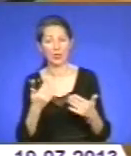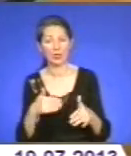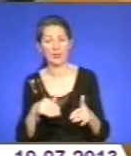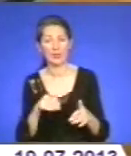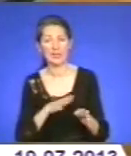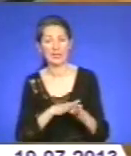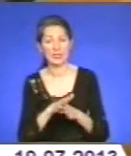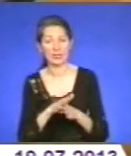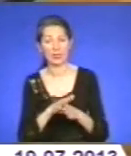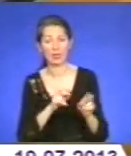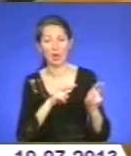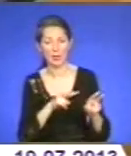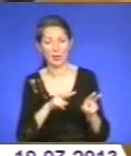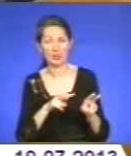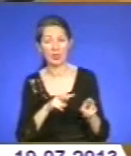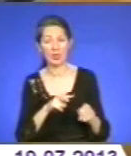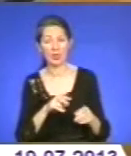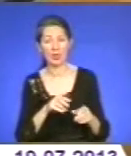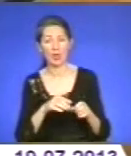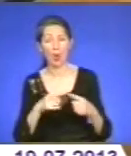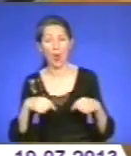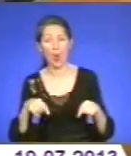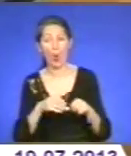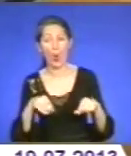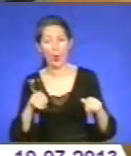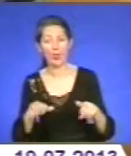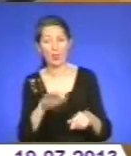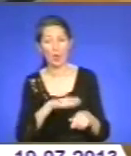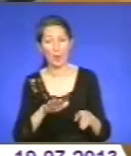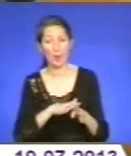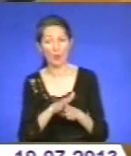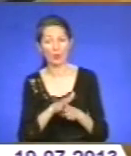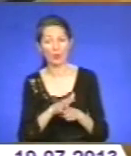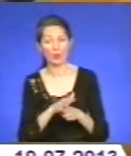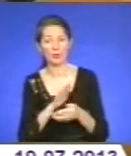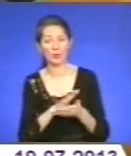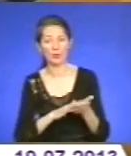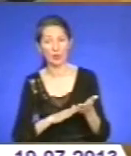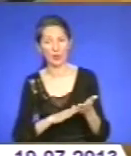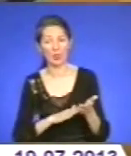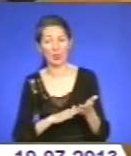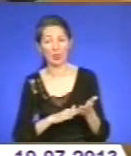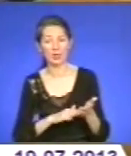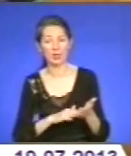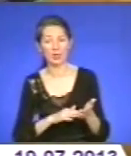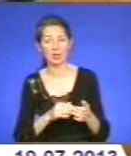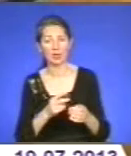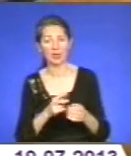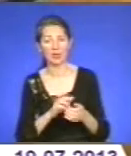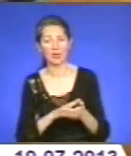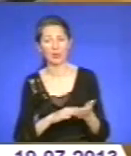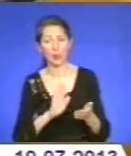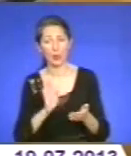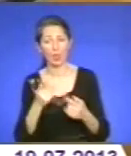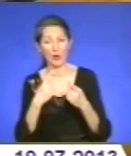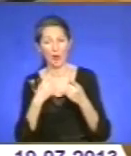здійснювати. Мисливські як області і на протязі мисливського сезону, на протязі, будемо